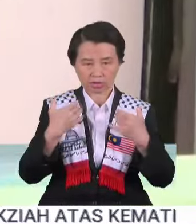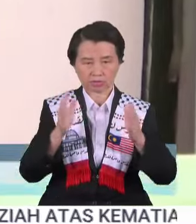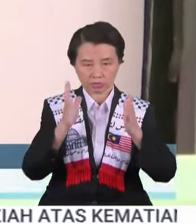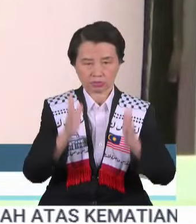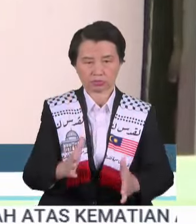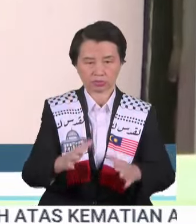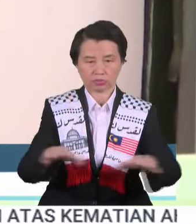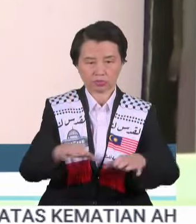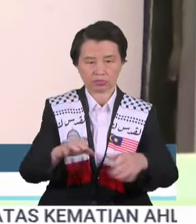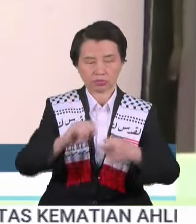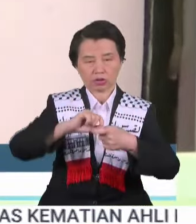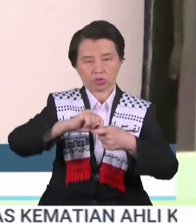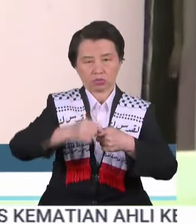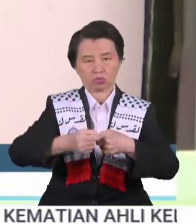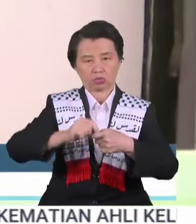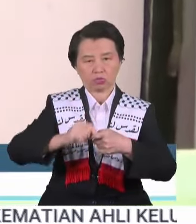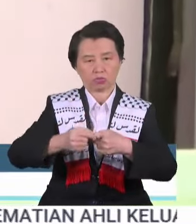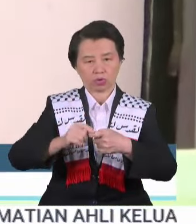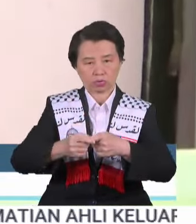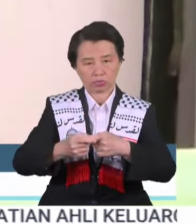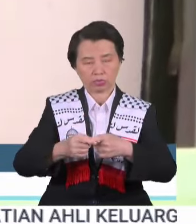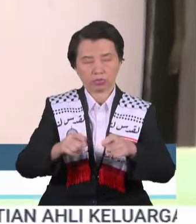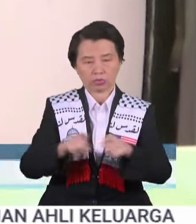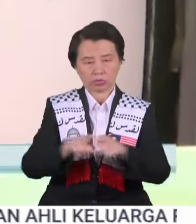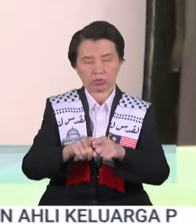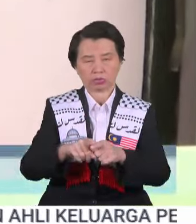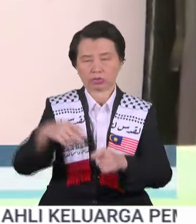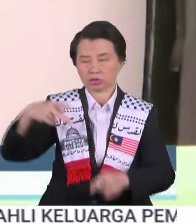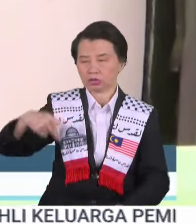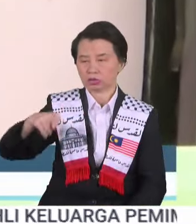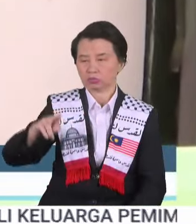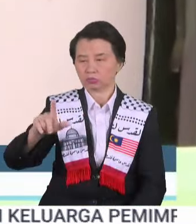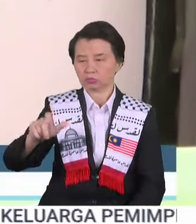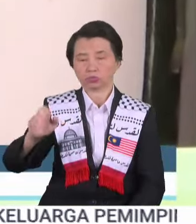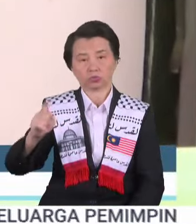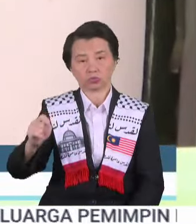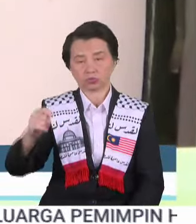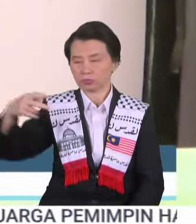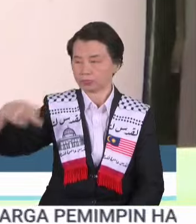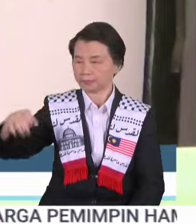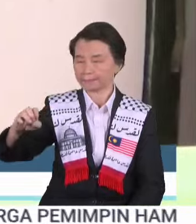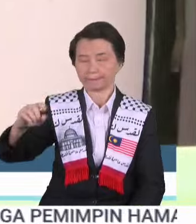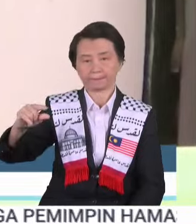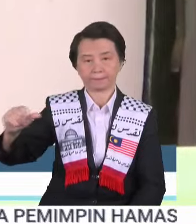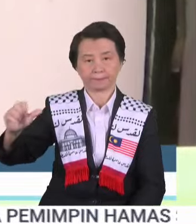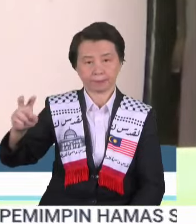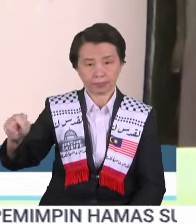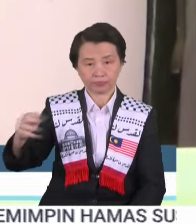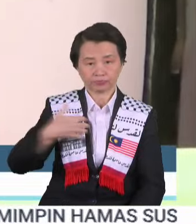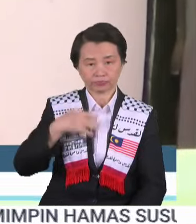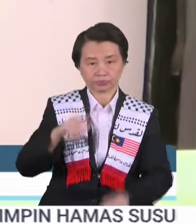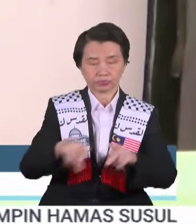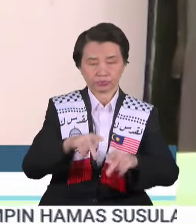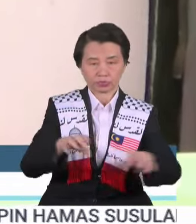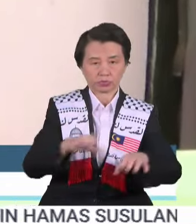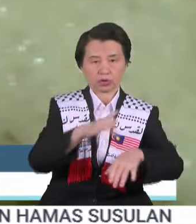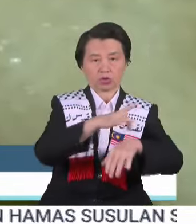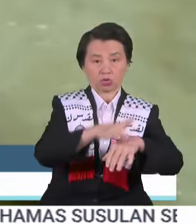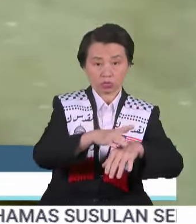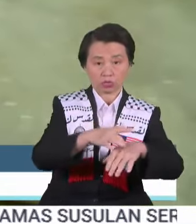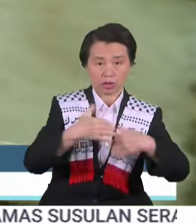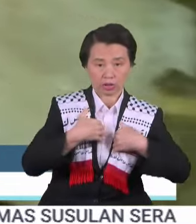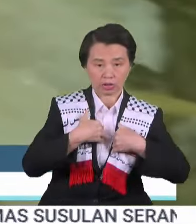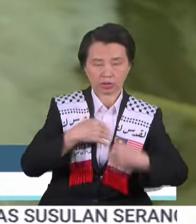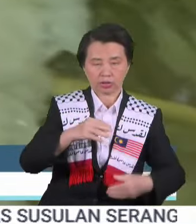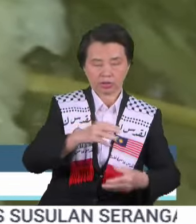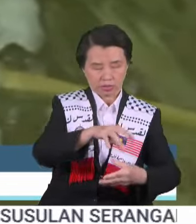inti udang. Macam pulut panggang kan. Ada separuh orang pakai inti, ada separuh kosong. Yang pakai